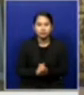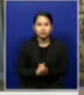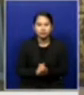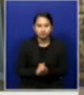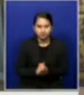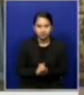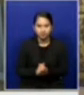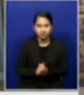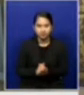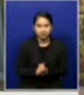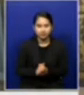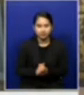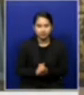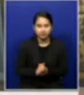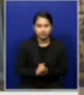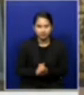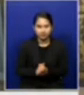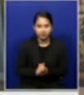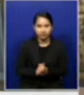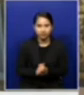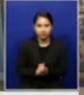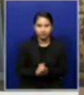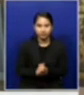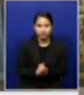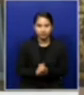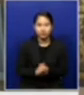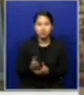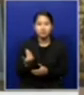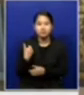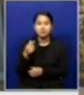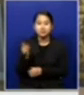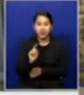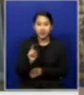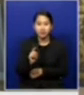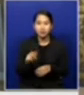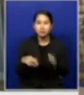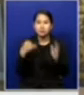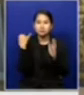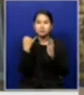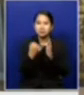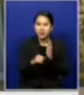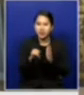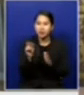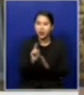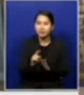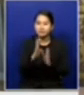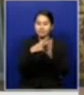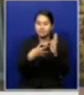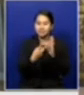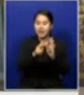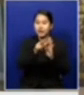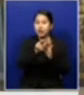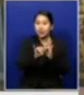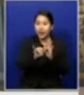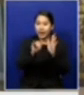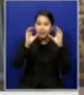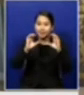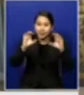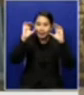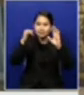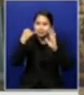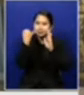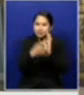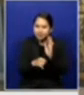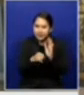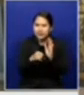ในสิ่งที่เกิดขึ้นก็คือในเป็นความผิดพลาดของนโยบายของรัฐบาลที่ทำให้ประเ